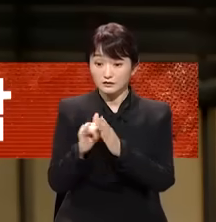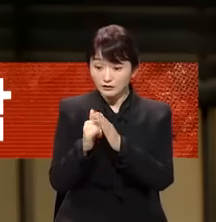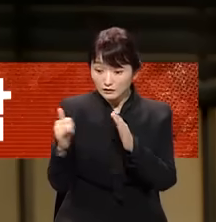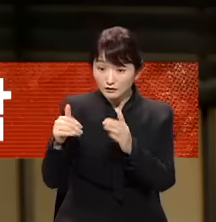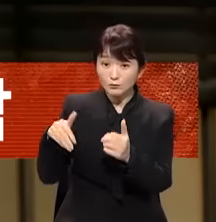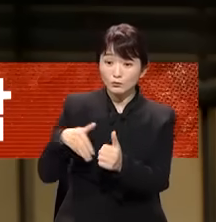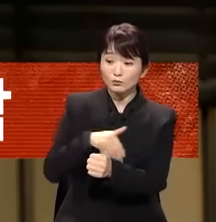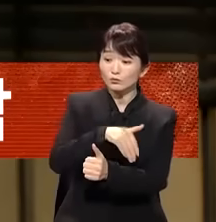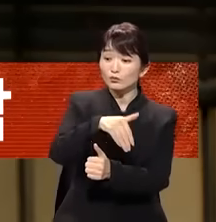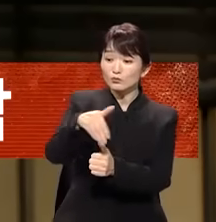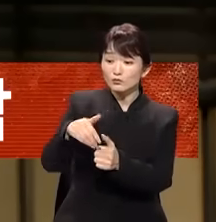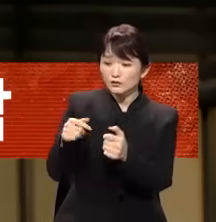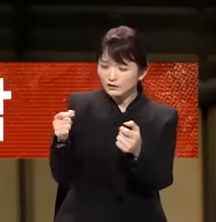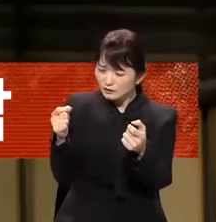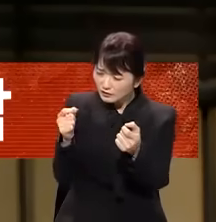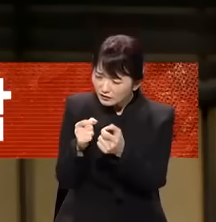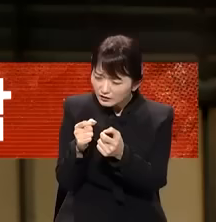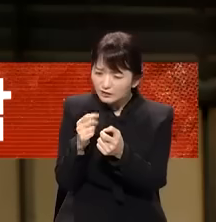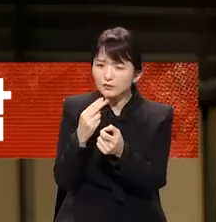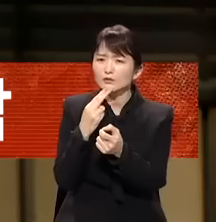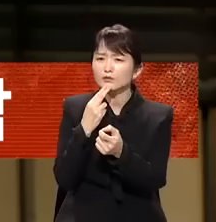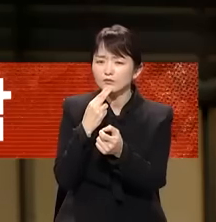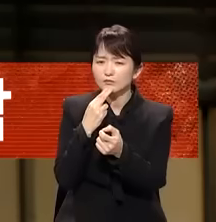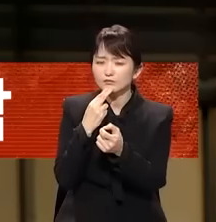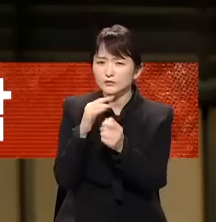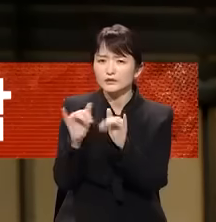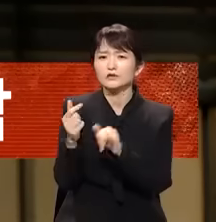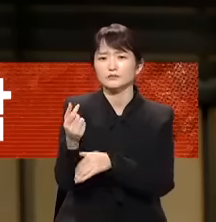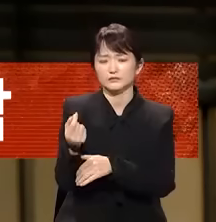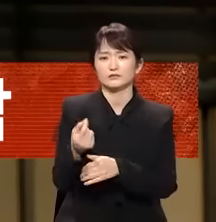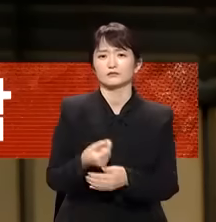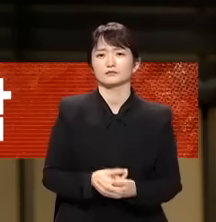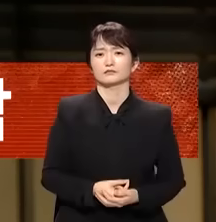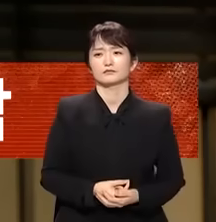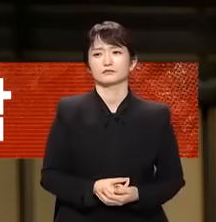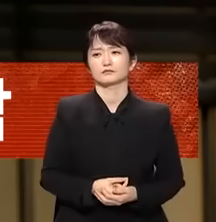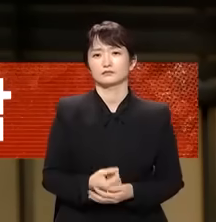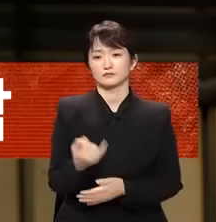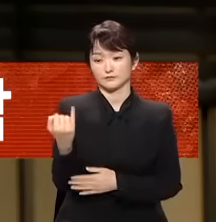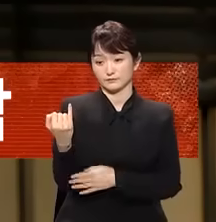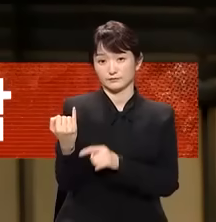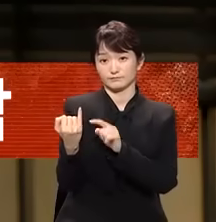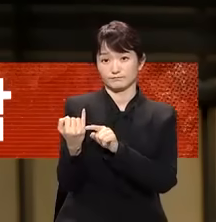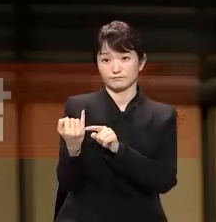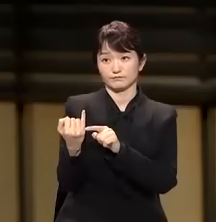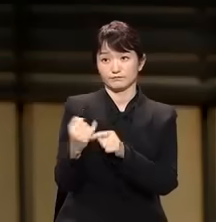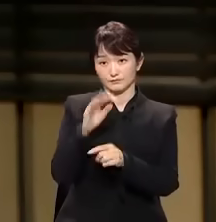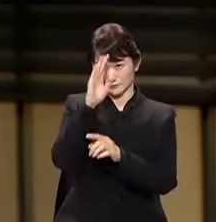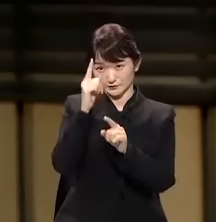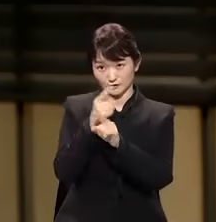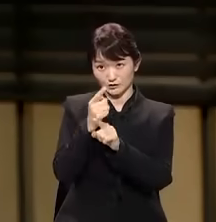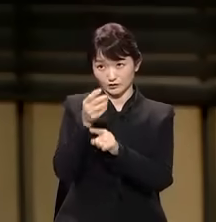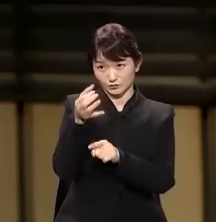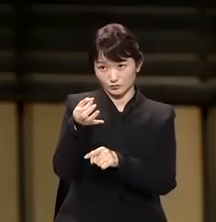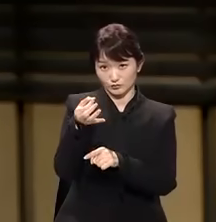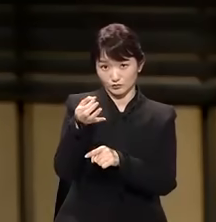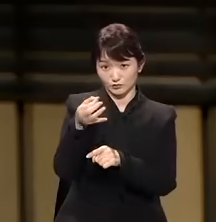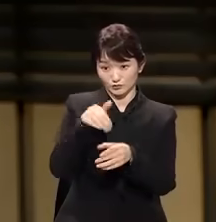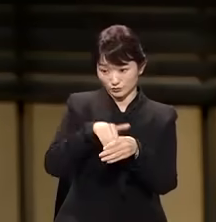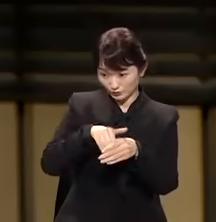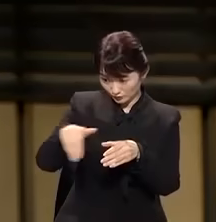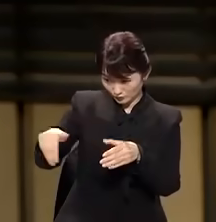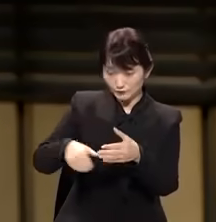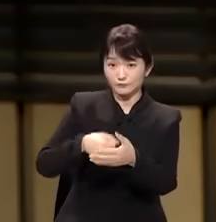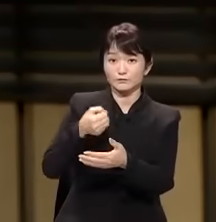주변에 뭐 친한 사람들이 없는 것처럼 그렇게 보였던 거 같습니다 그래서 결국 여성에게 피해 그 치료비를 치료비를 이제 보내줄